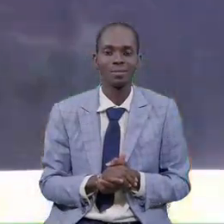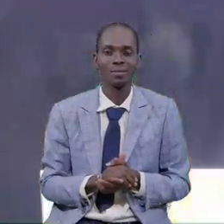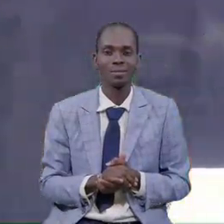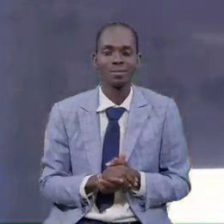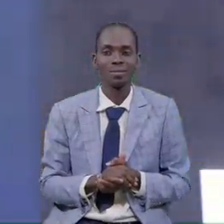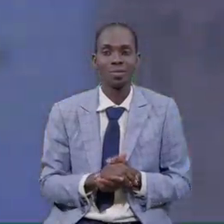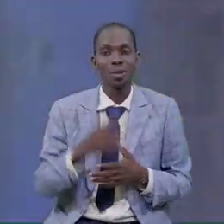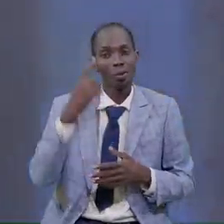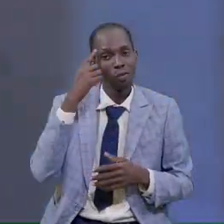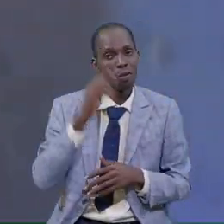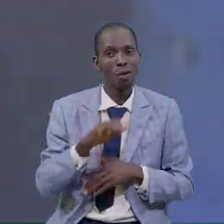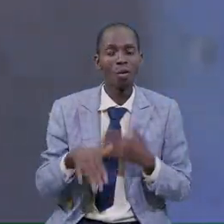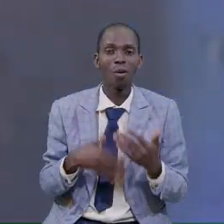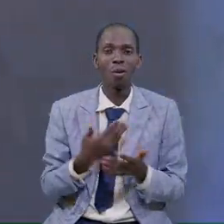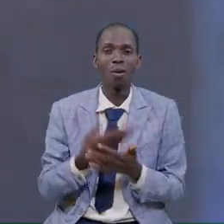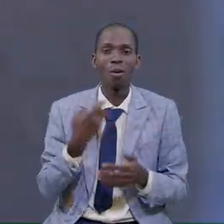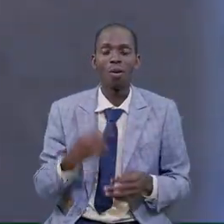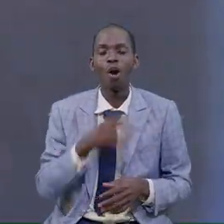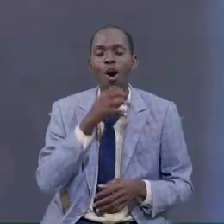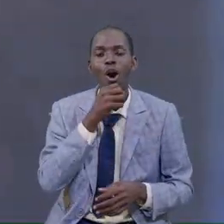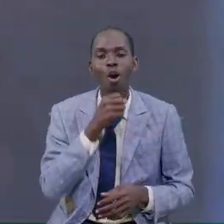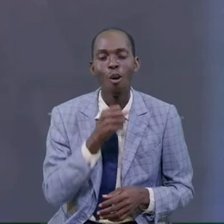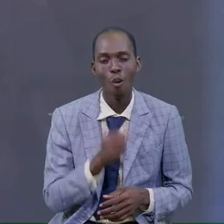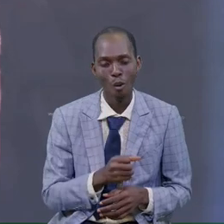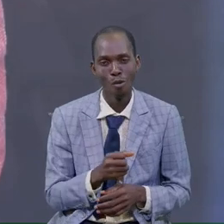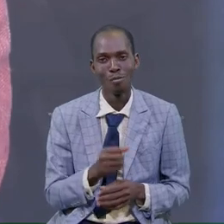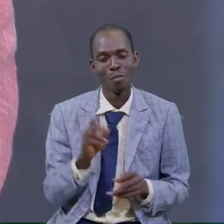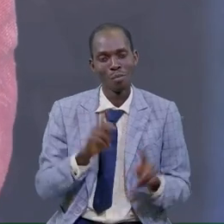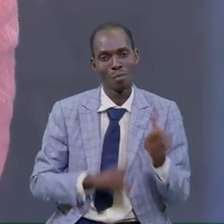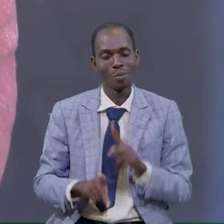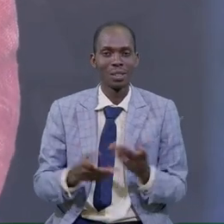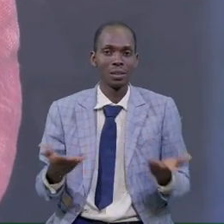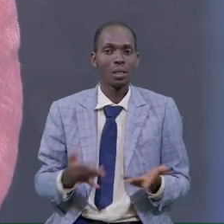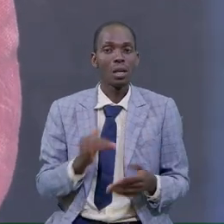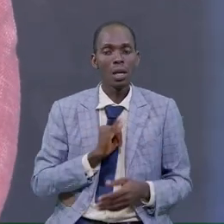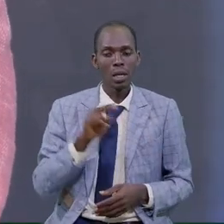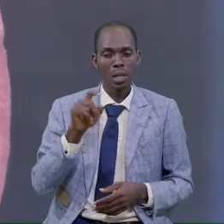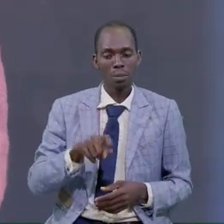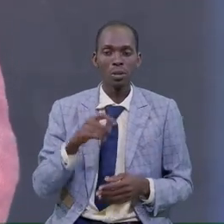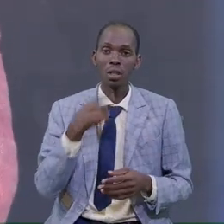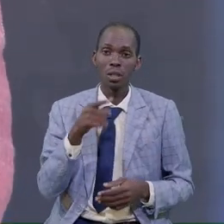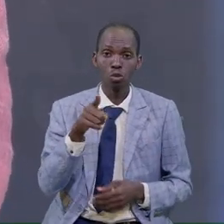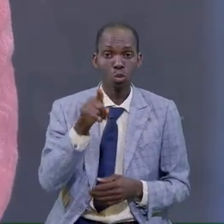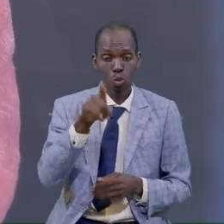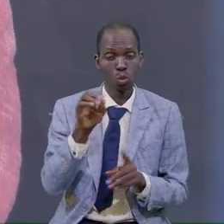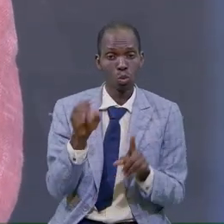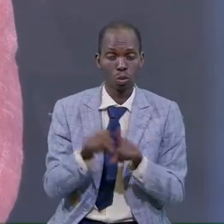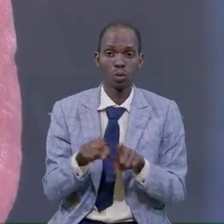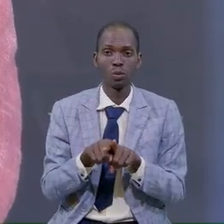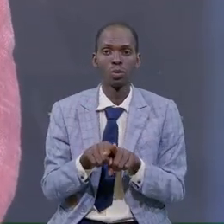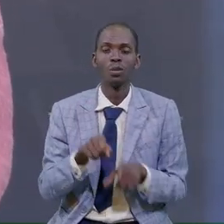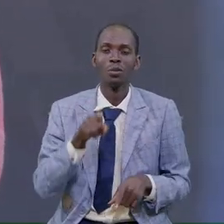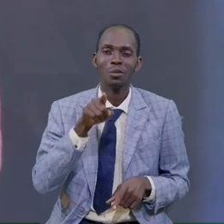Pour les personnes âgées qui sommes là, les adultes, je dois vous dire que vous aussi, vous